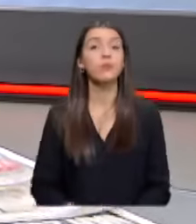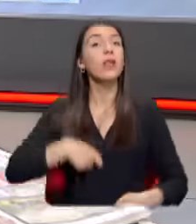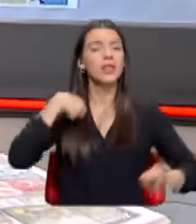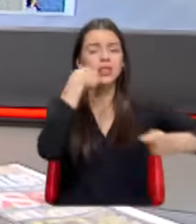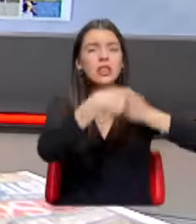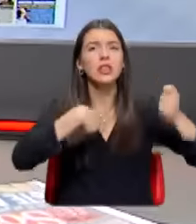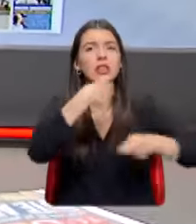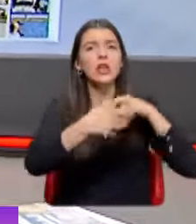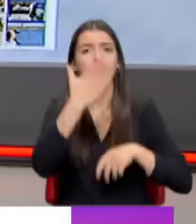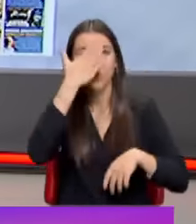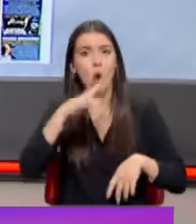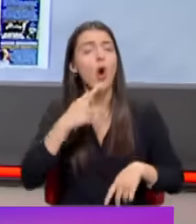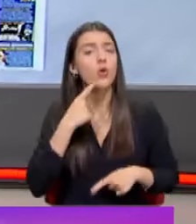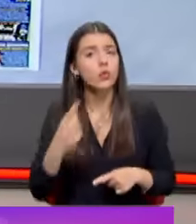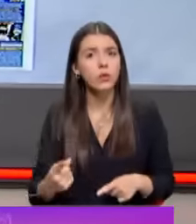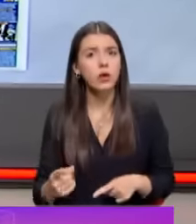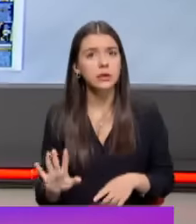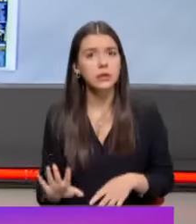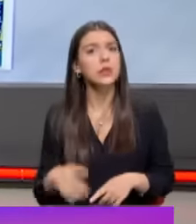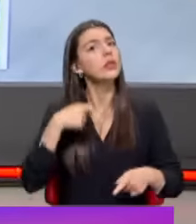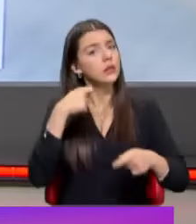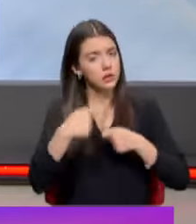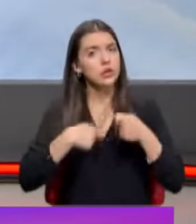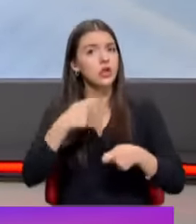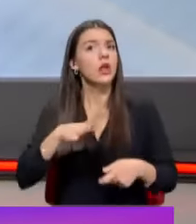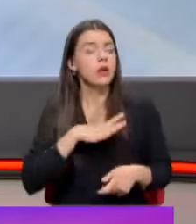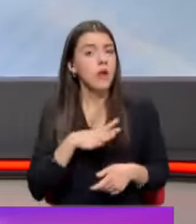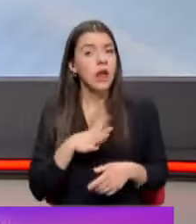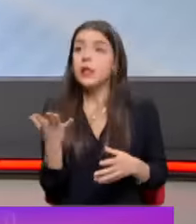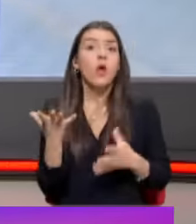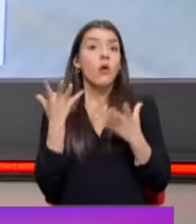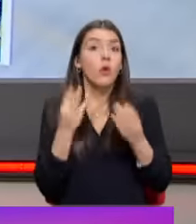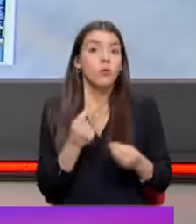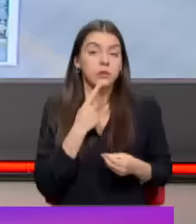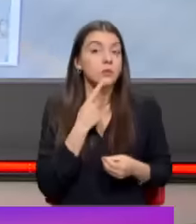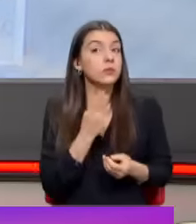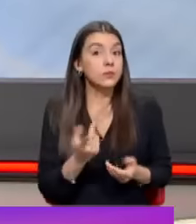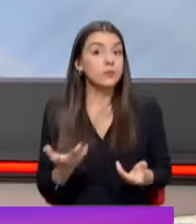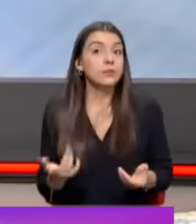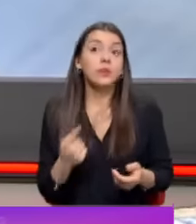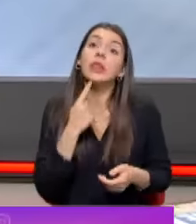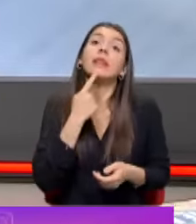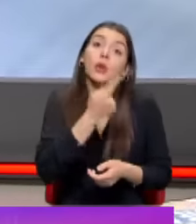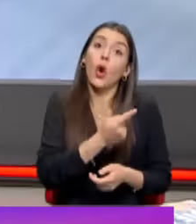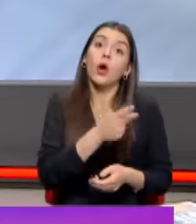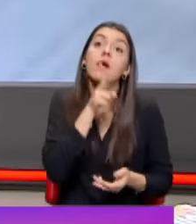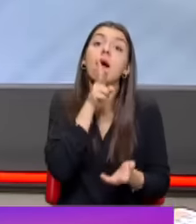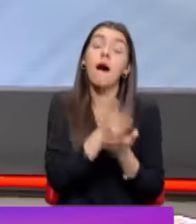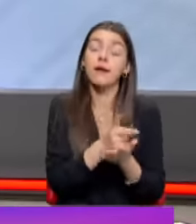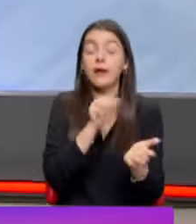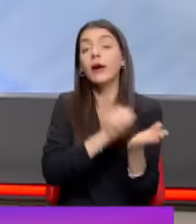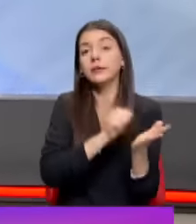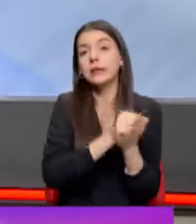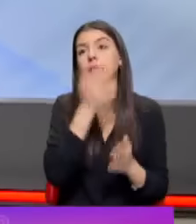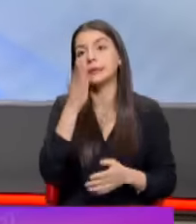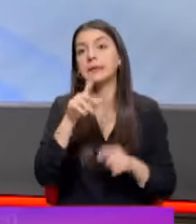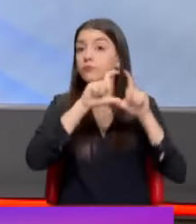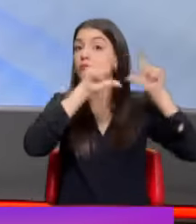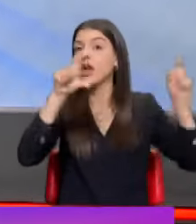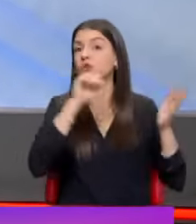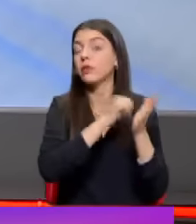Ticaret yok diyorlardı, var ne olmuş diyorlar diyor Karar Gazetesi